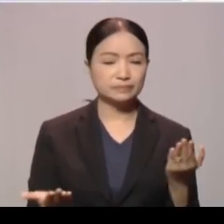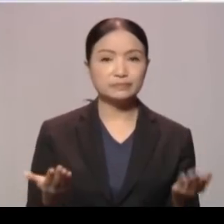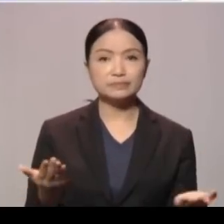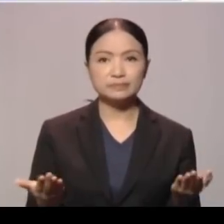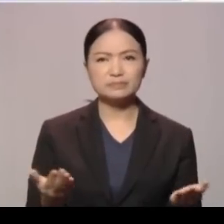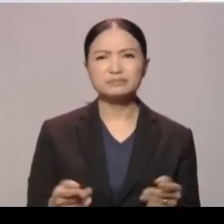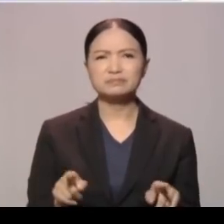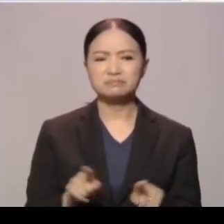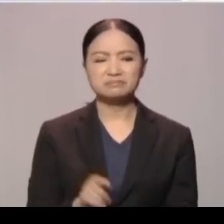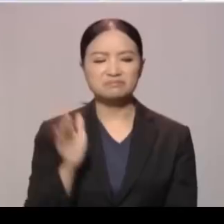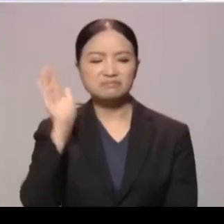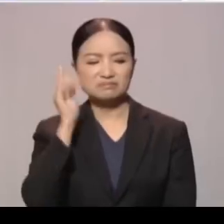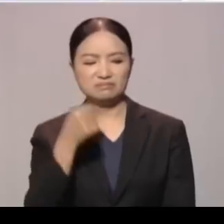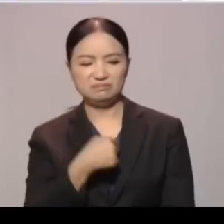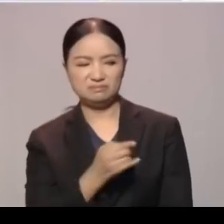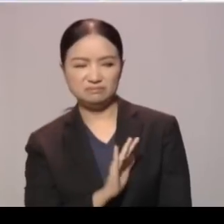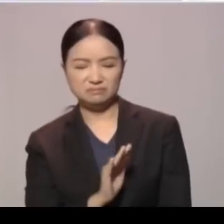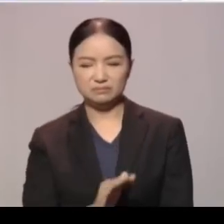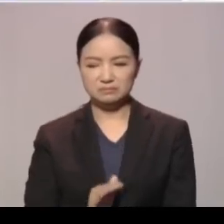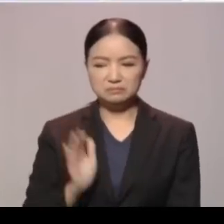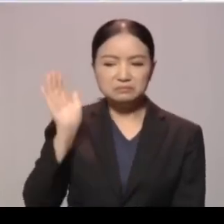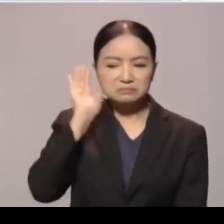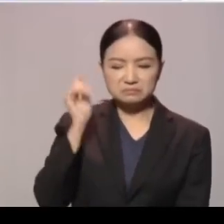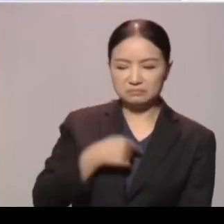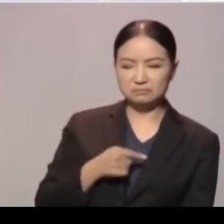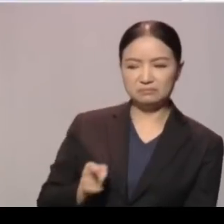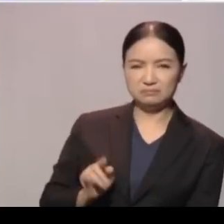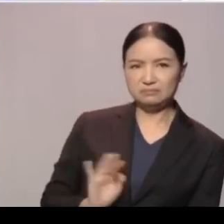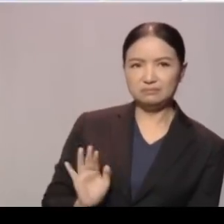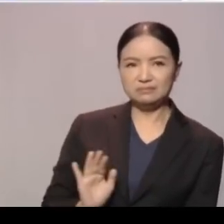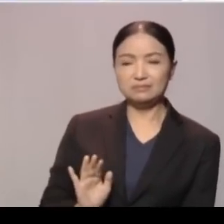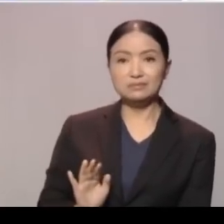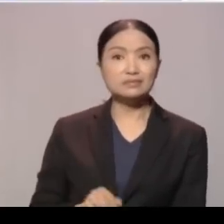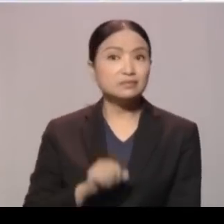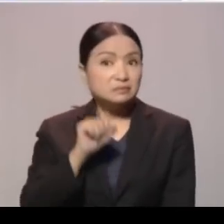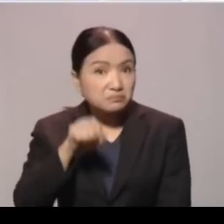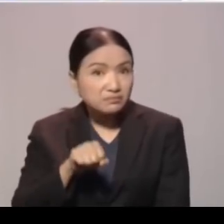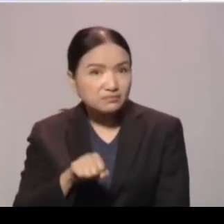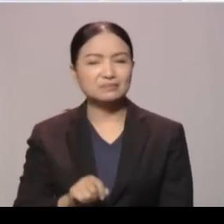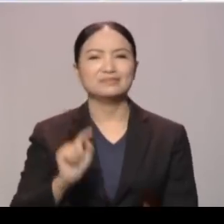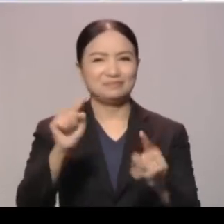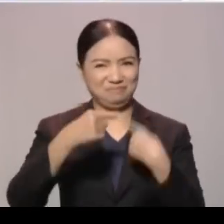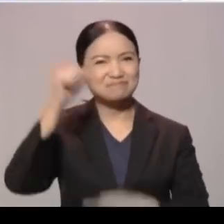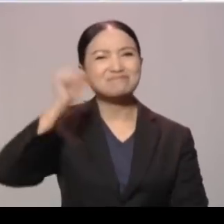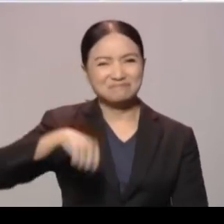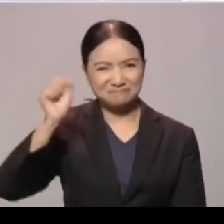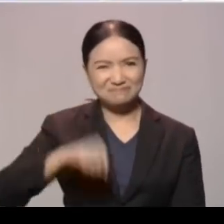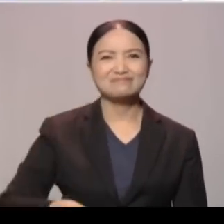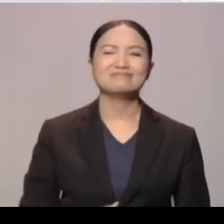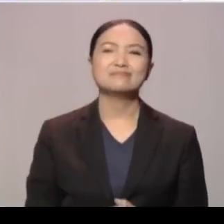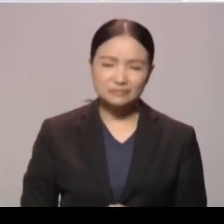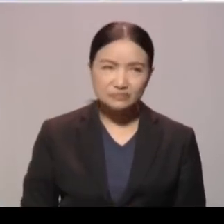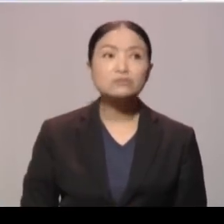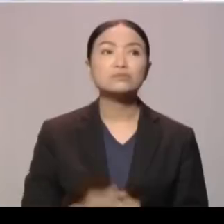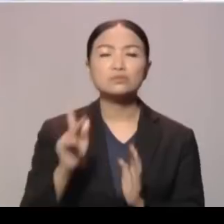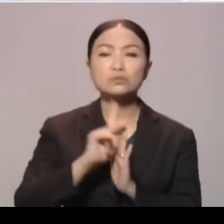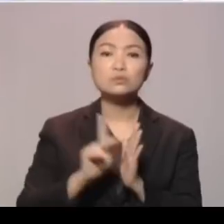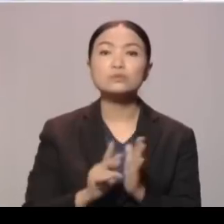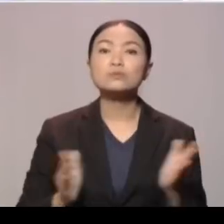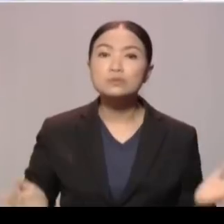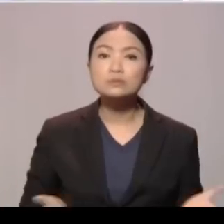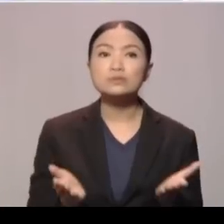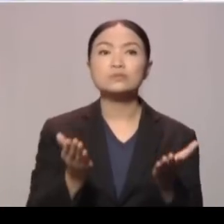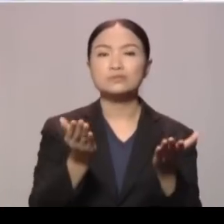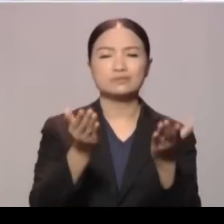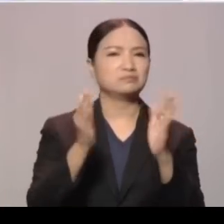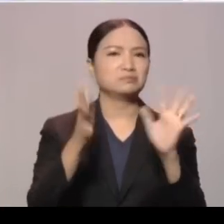ามันดูเหมือนไม่ไว้ใจอีกพรรคหนึ่งกันหรือเปล่านะฮะเพราะว่ากลัวว่ากฎหมายตัวเองจะไม่ได้ถูกผลักดันเข้าไปโดยตำแหน่งของประธาน